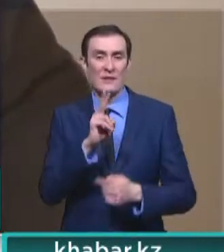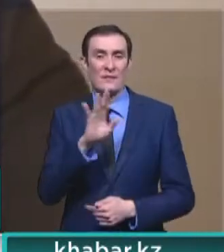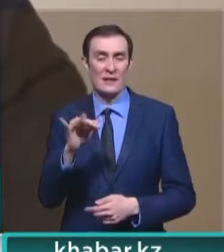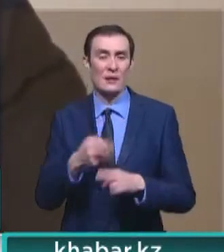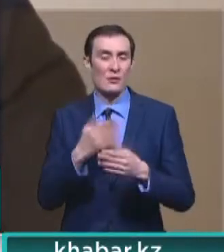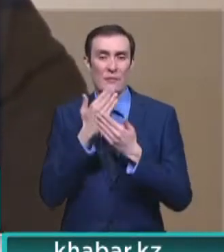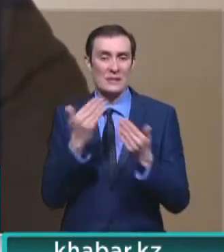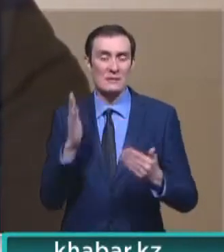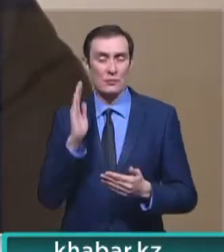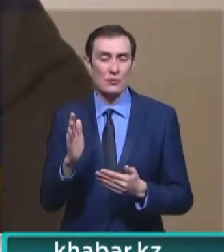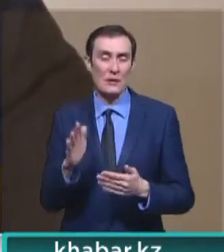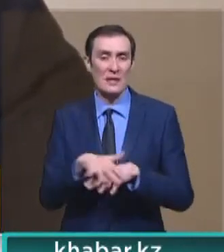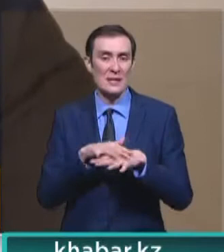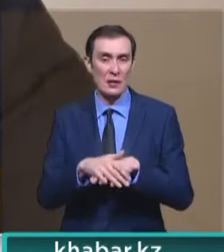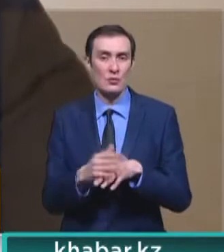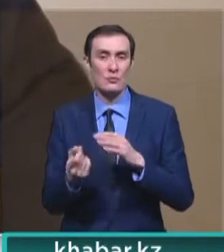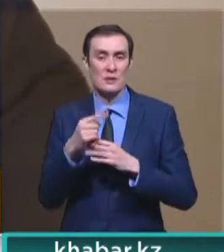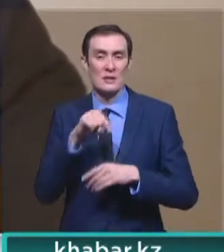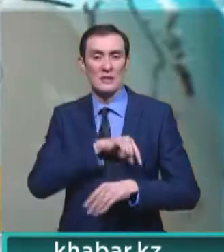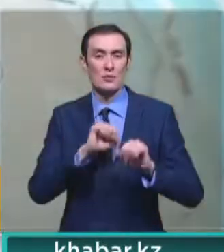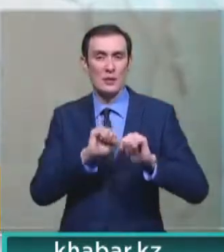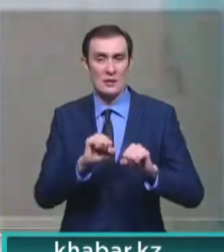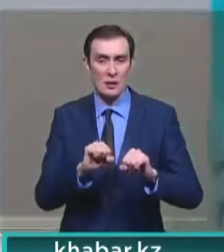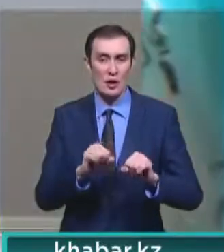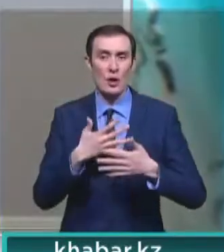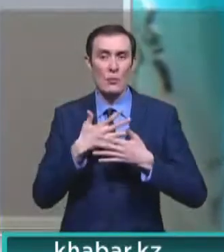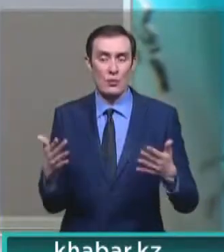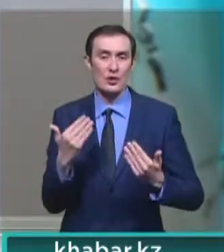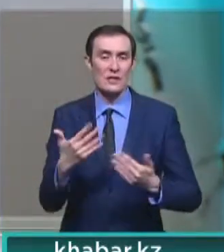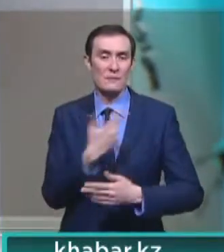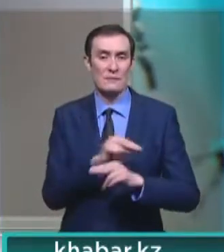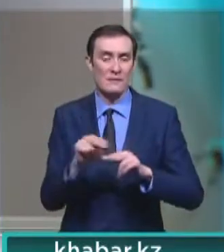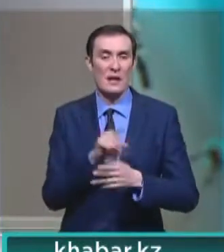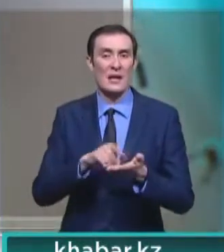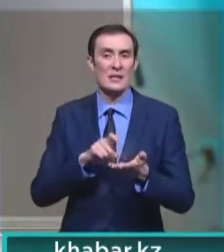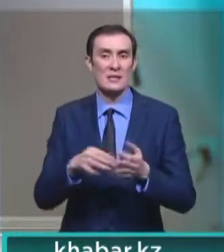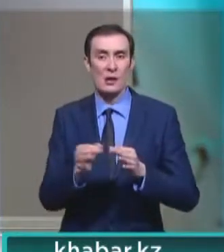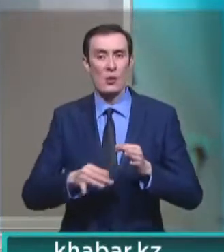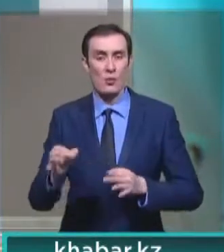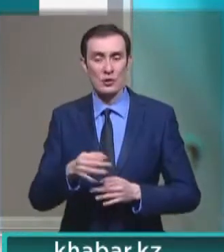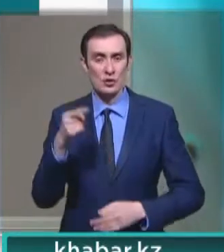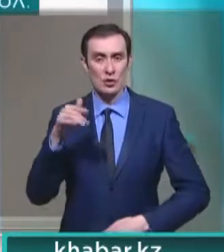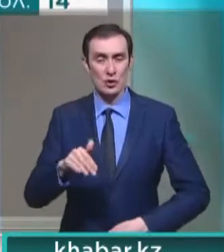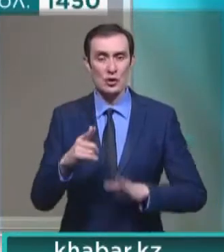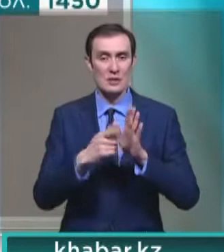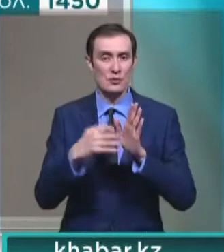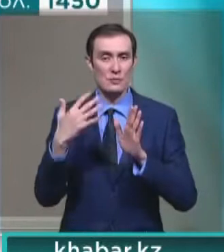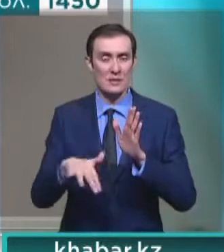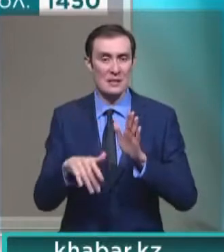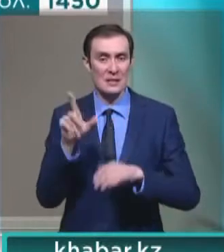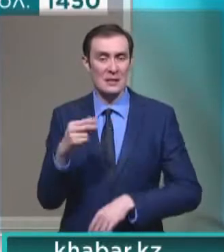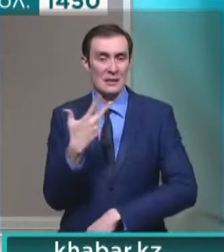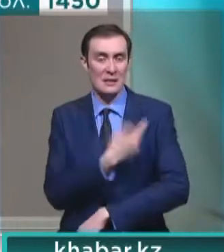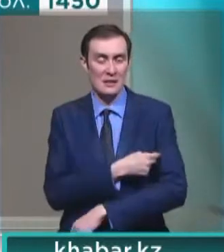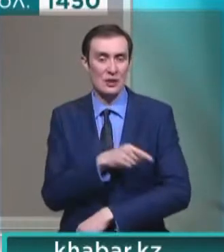который впоследствии помогут населению приобрести коллективный иммунитет больше всего препараты получили в карагандинской области 1750 до смеется